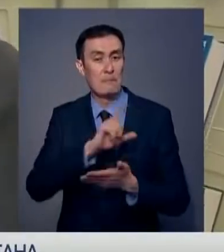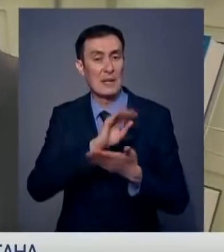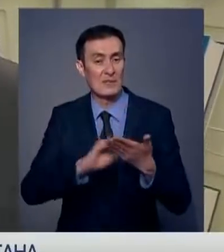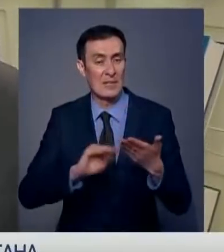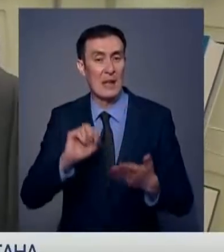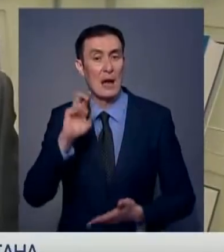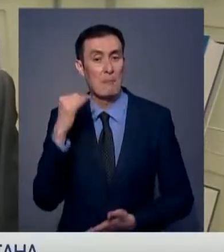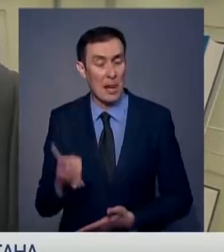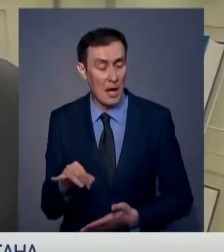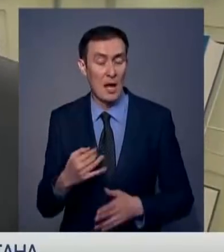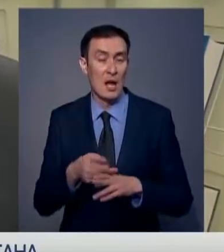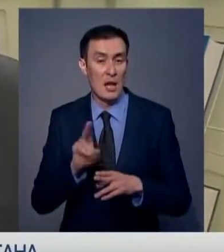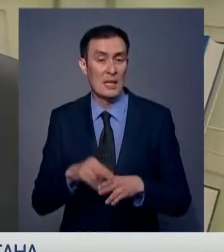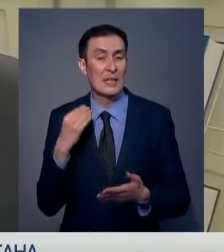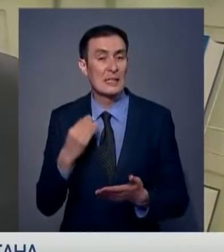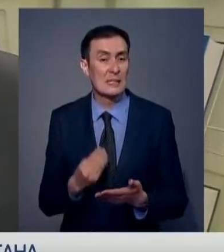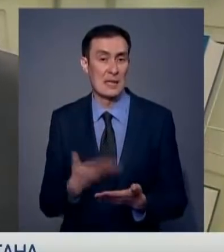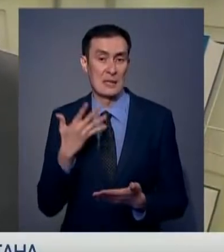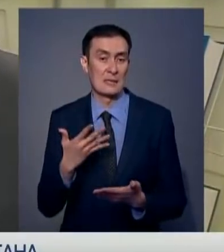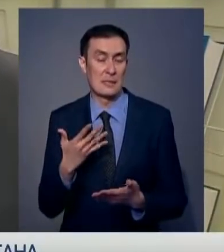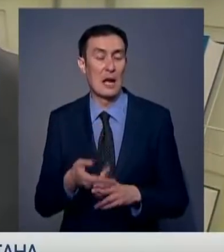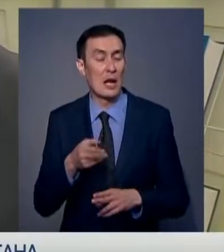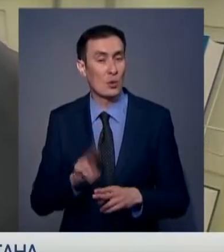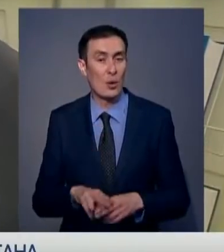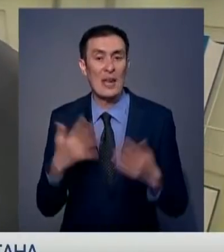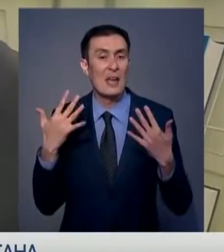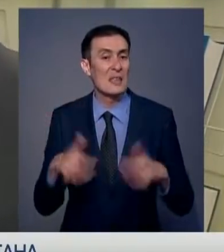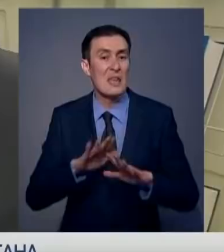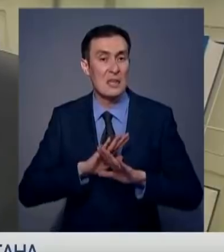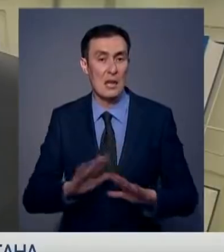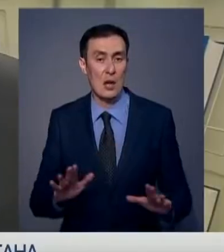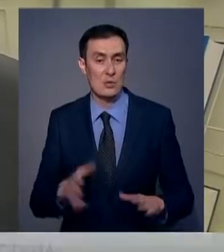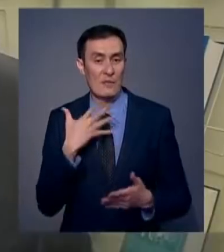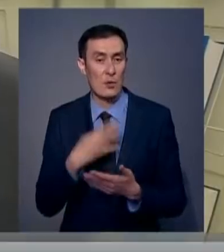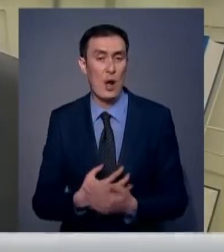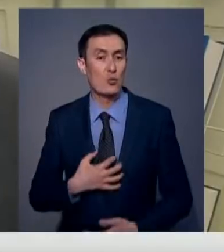можно сказать, что это те ценности, которые не теряют своей